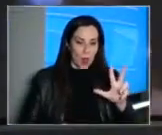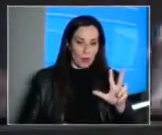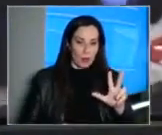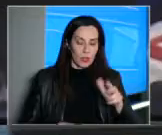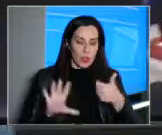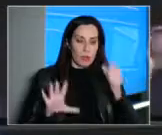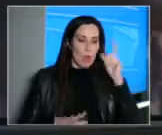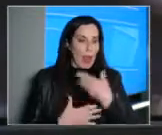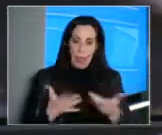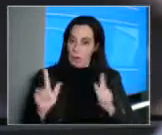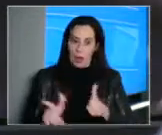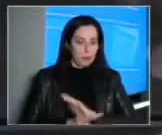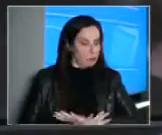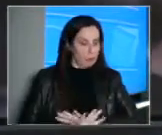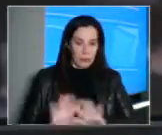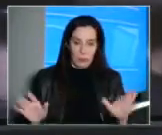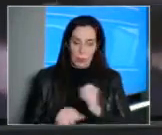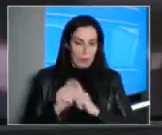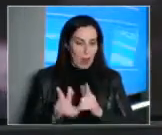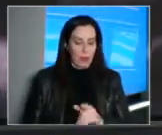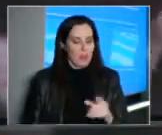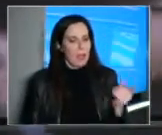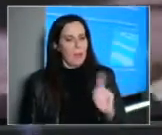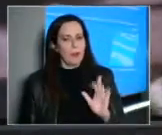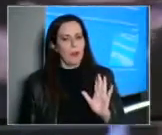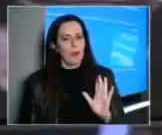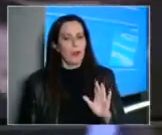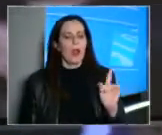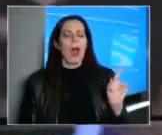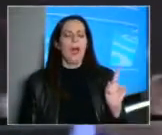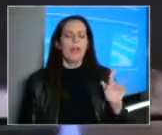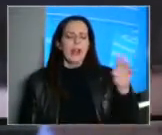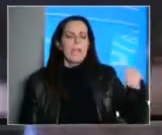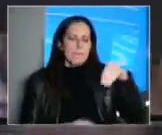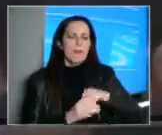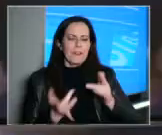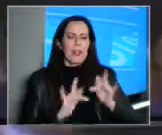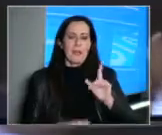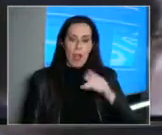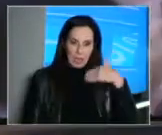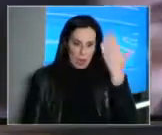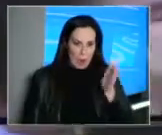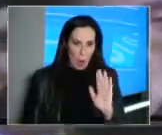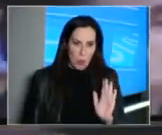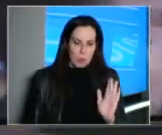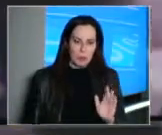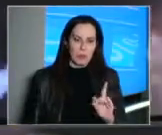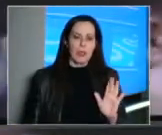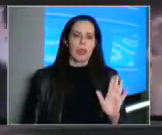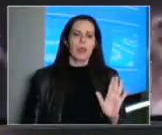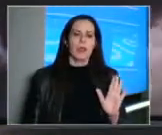60 ומשהו שנה, הם לא עוסקים בלחימה. הם לוחמים נגד בני כן, עמם. כן, כן. אבל כלפי חוץ, הם